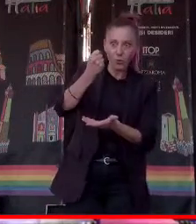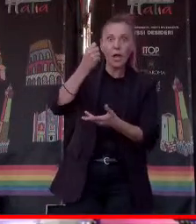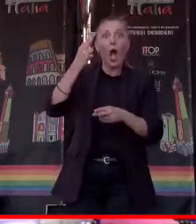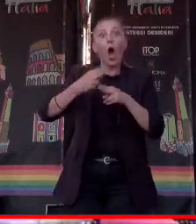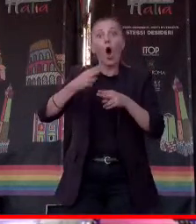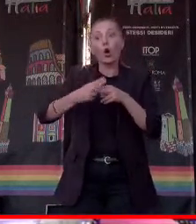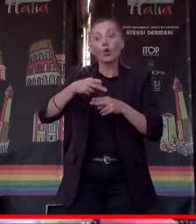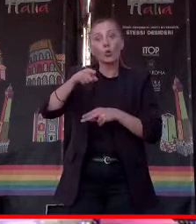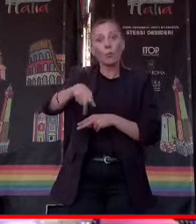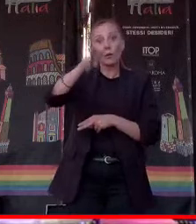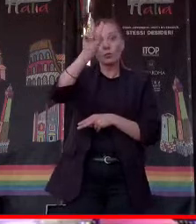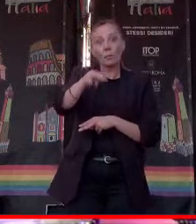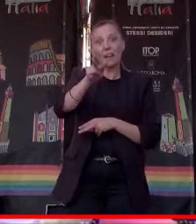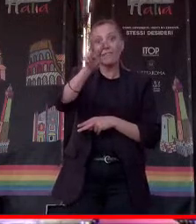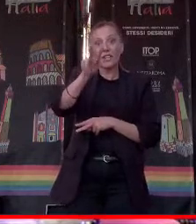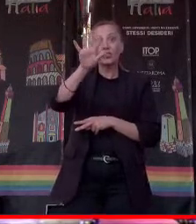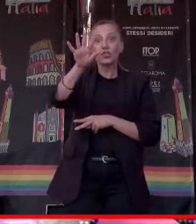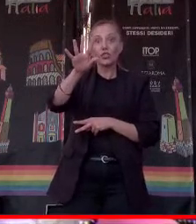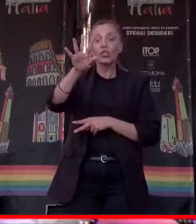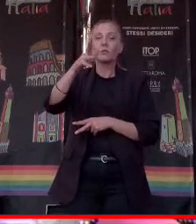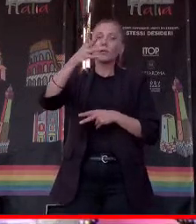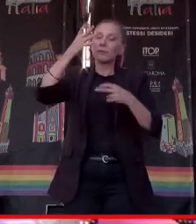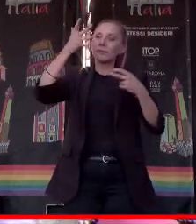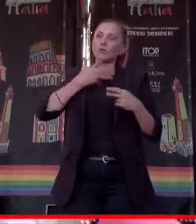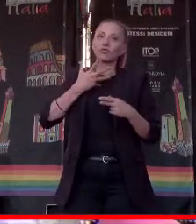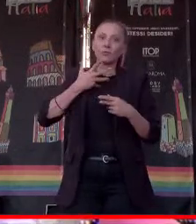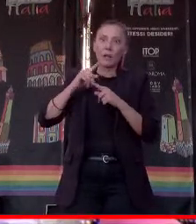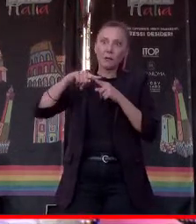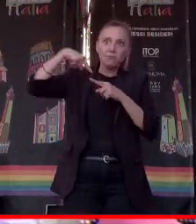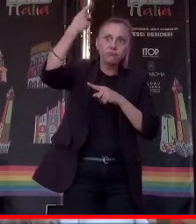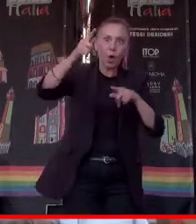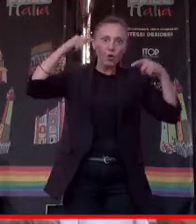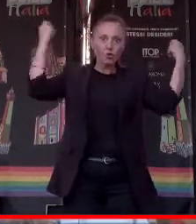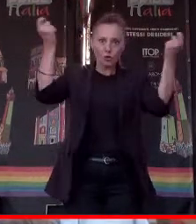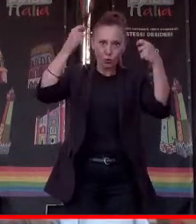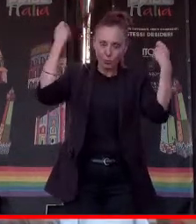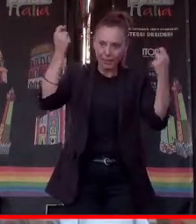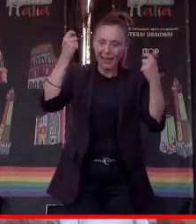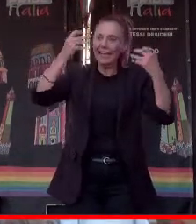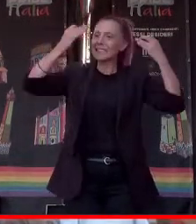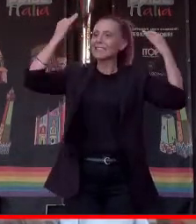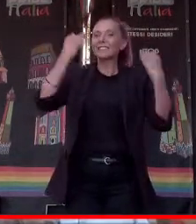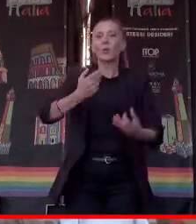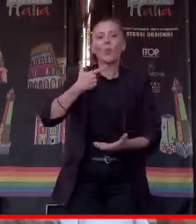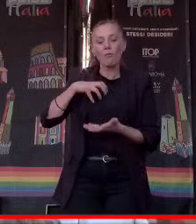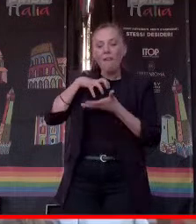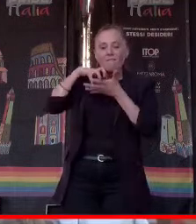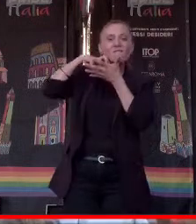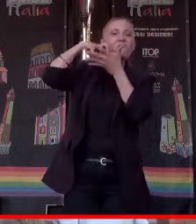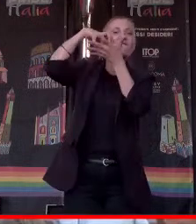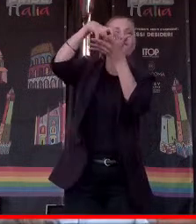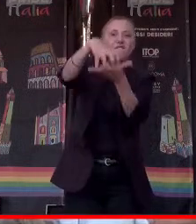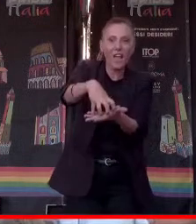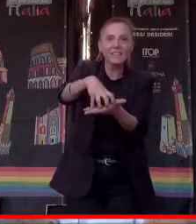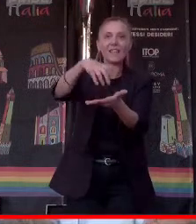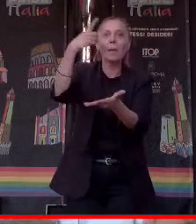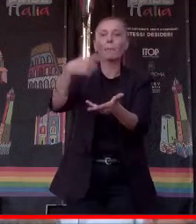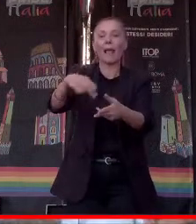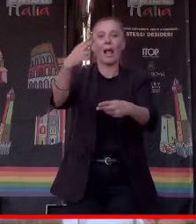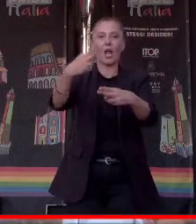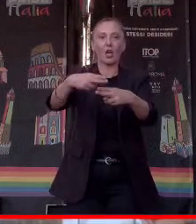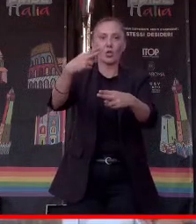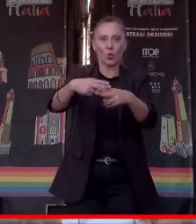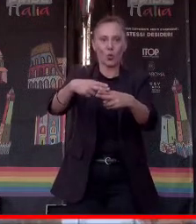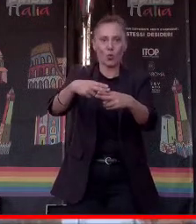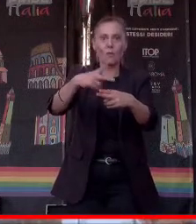sarà il primo banco di prova per gli investimenti e le opere pubbliche che verranno proiettate sulla città,